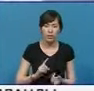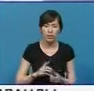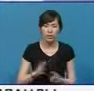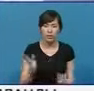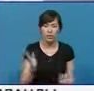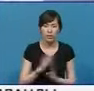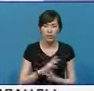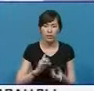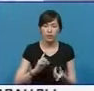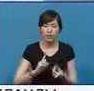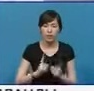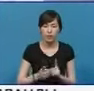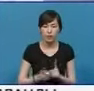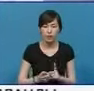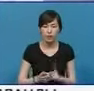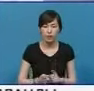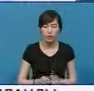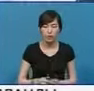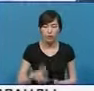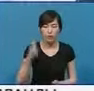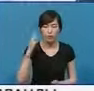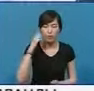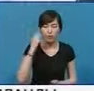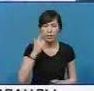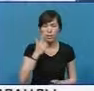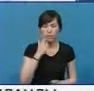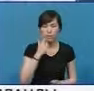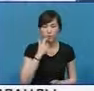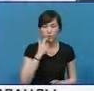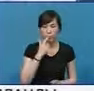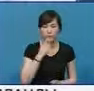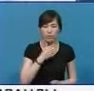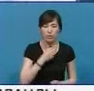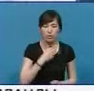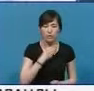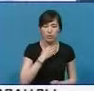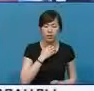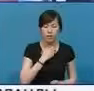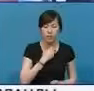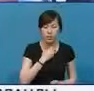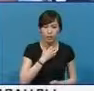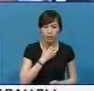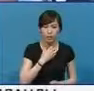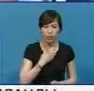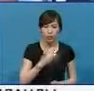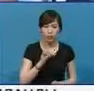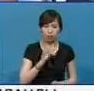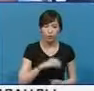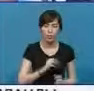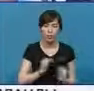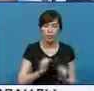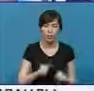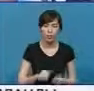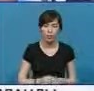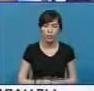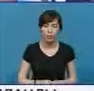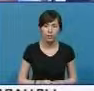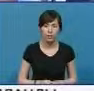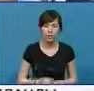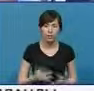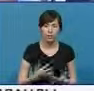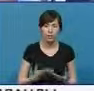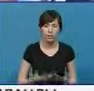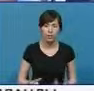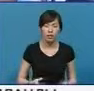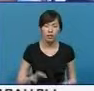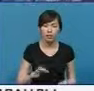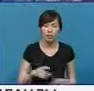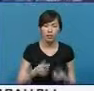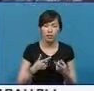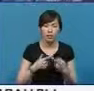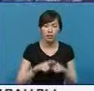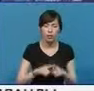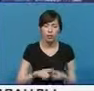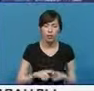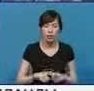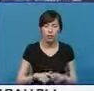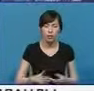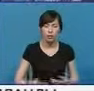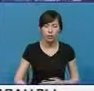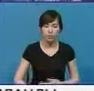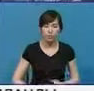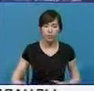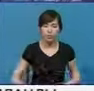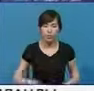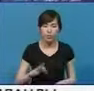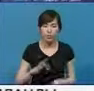жояды. Бұдан өзге құлақ мұрын, тұмау мен суықтағанда қолдануға болатын унилор құралы, ерлер мен әйелдердің жыныстық суықтау дерттеріне